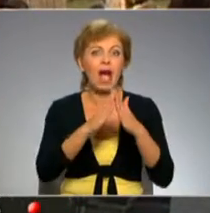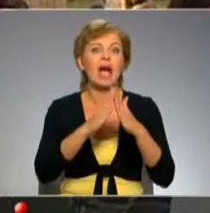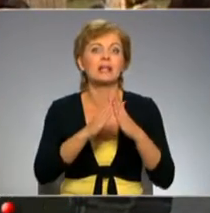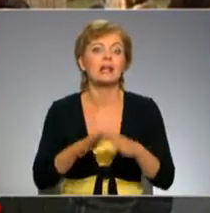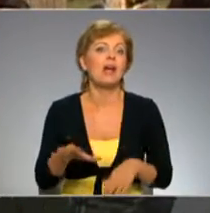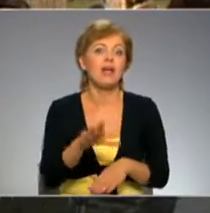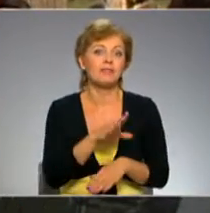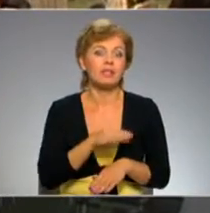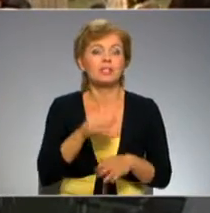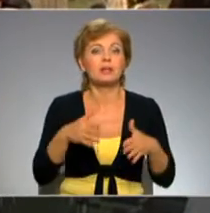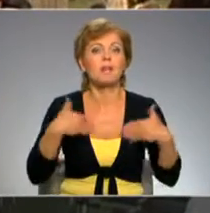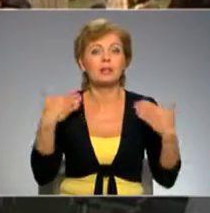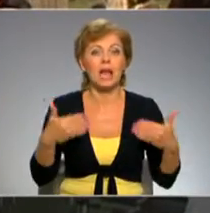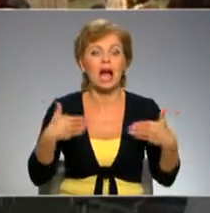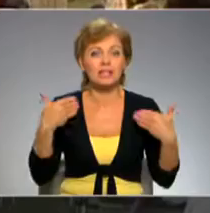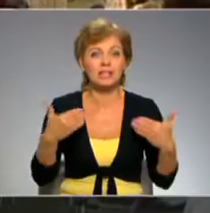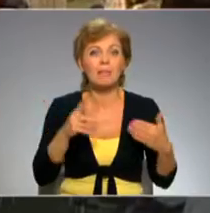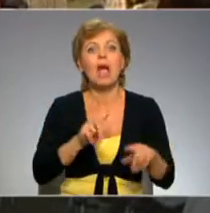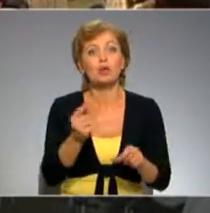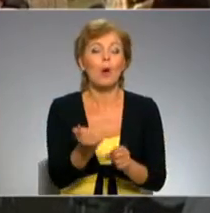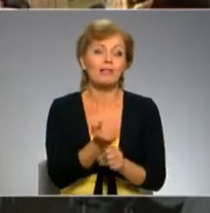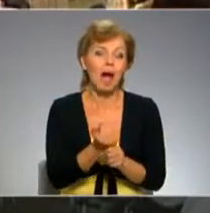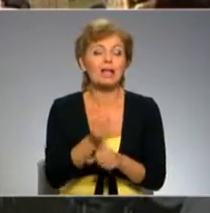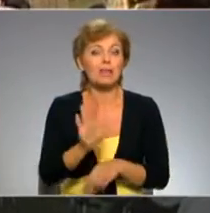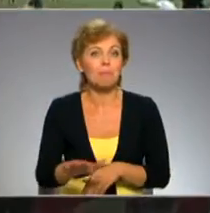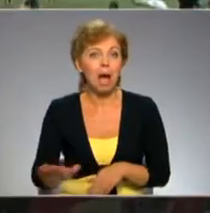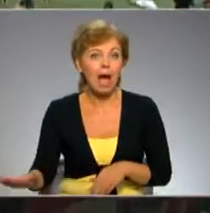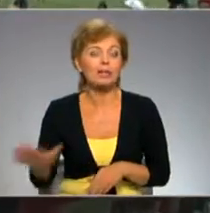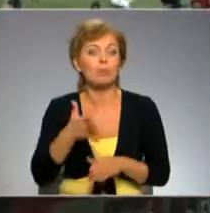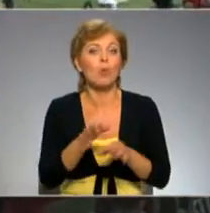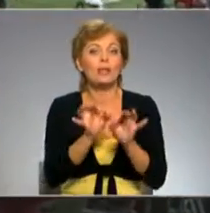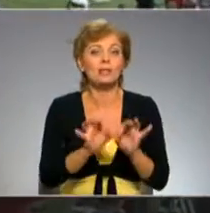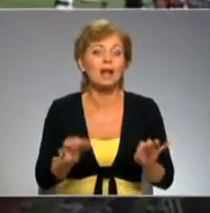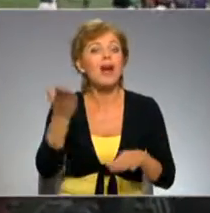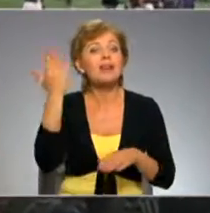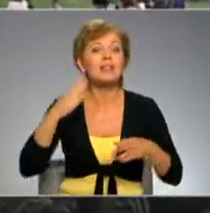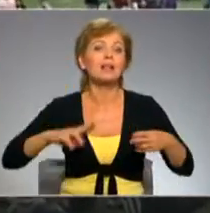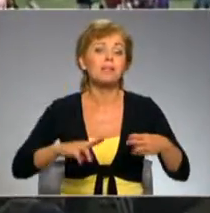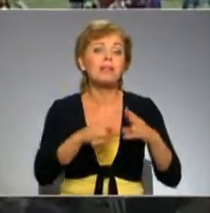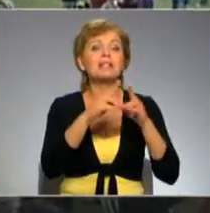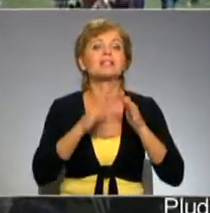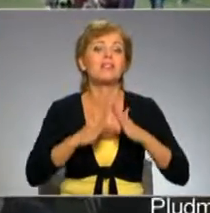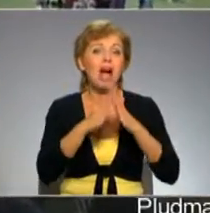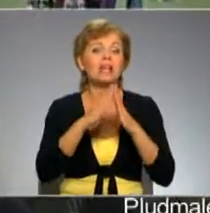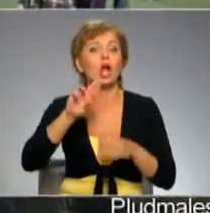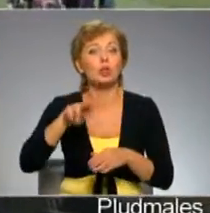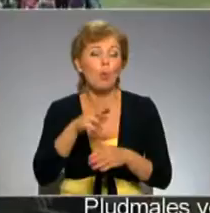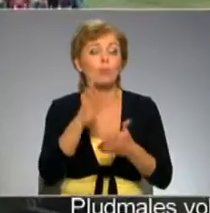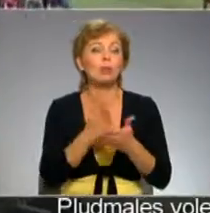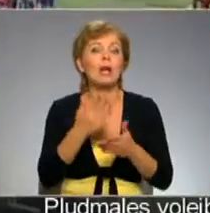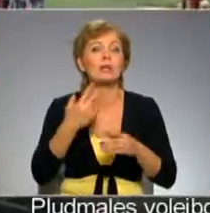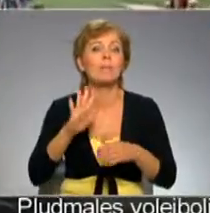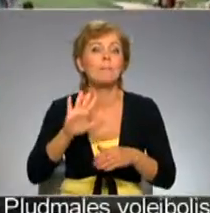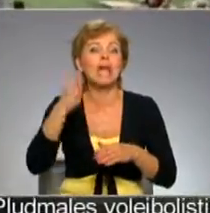visi priecīgi, ģimenēm ir ko darīt, bērniem ko darīt, skaisti. Senās pils svētki Dobelē notika jau 5. Reizi,